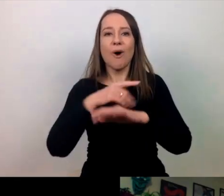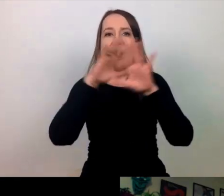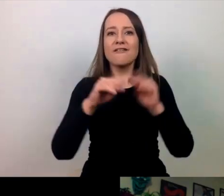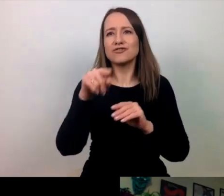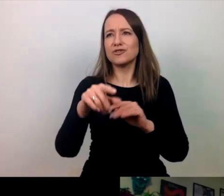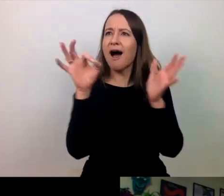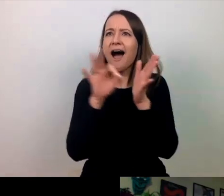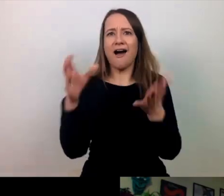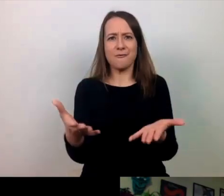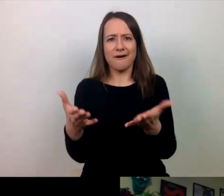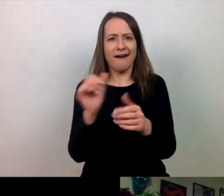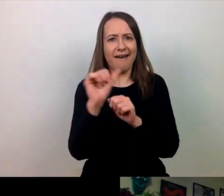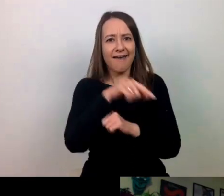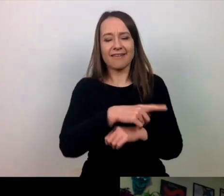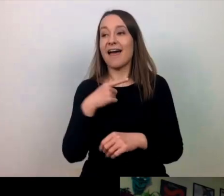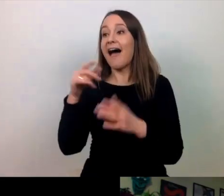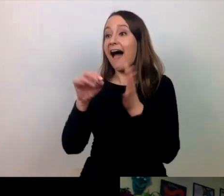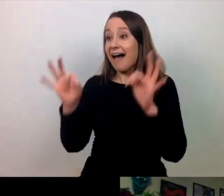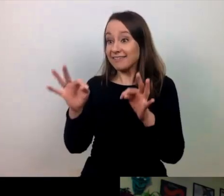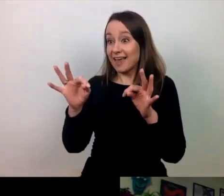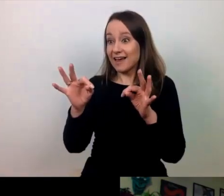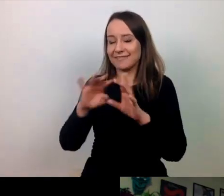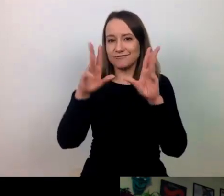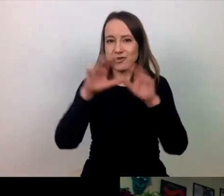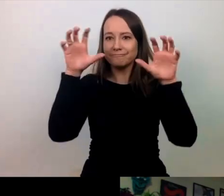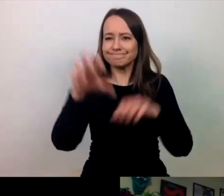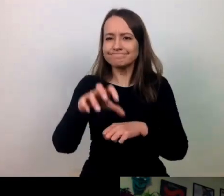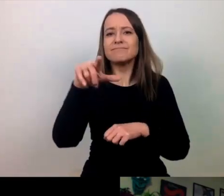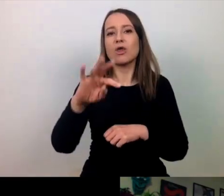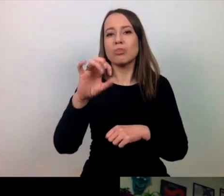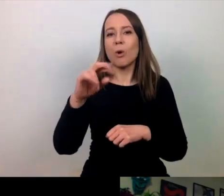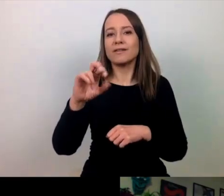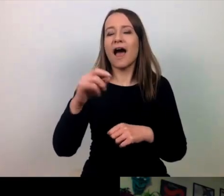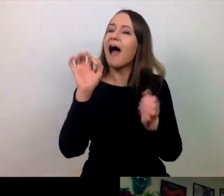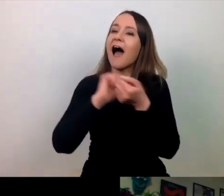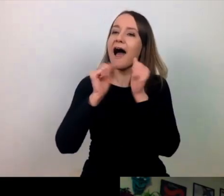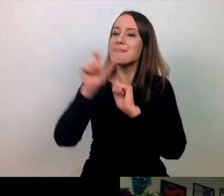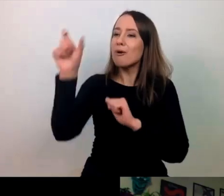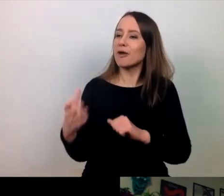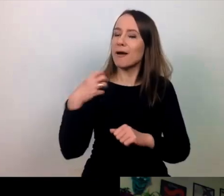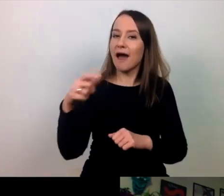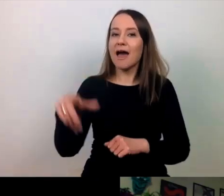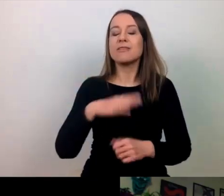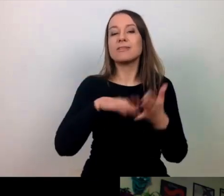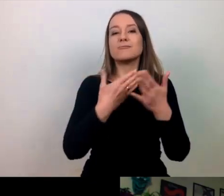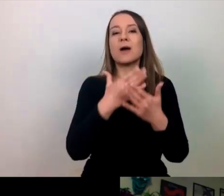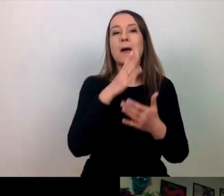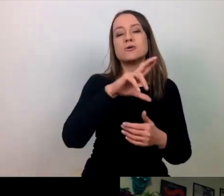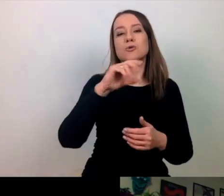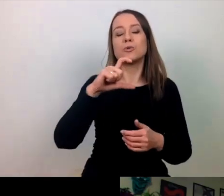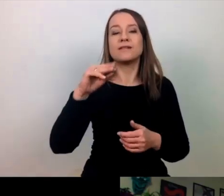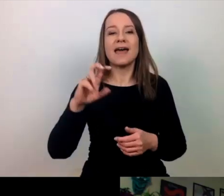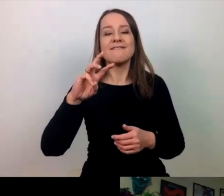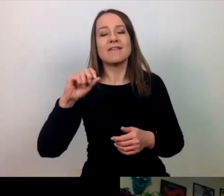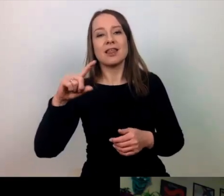Toskanii, albo filmy z danym aktorem, powiedzmy filmy, takim mocnym przykładem będzie Bruce Willis w latach 90.,